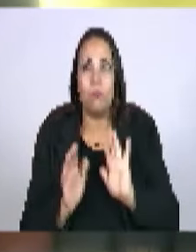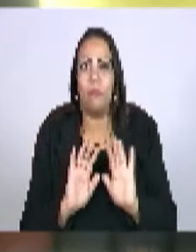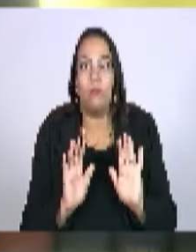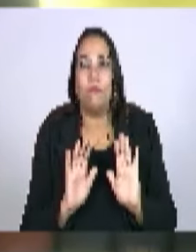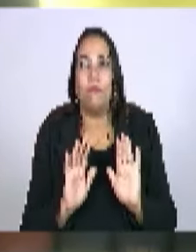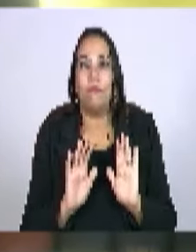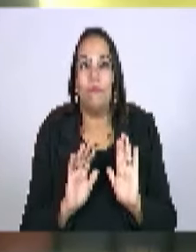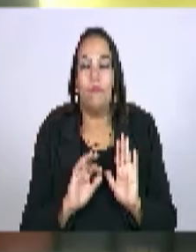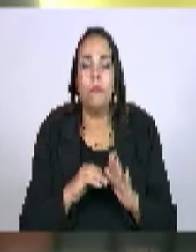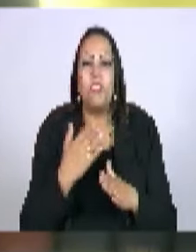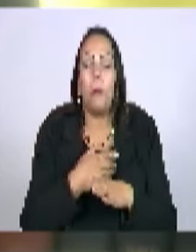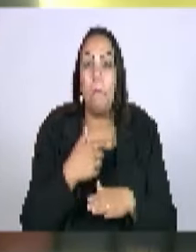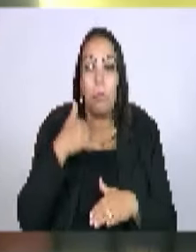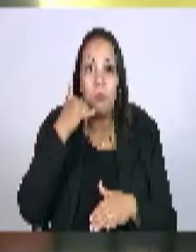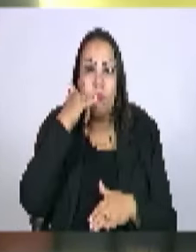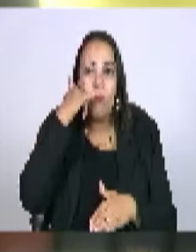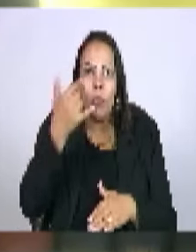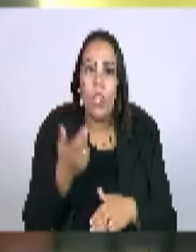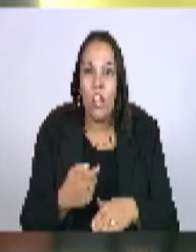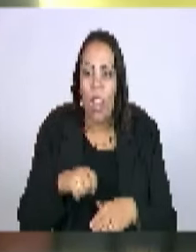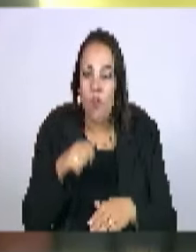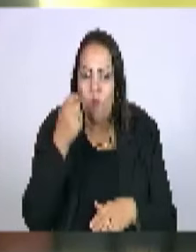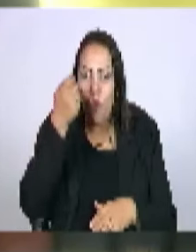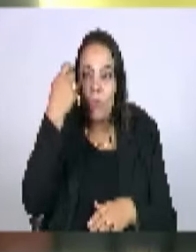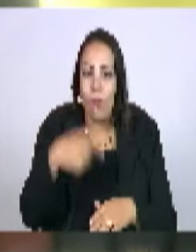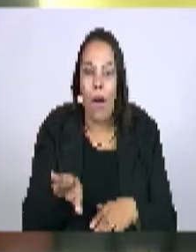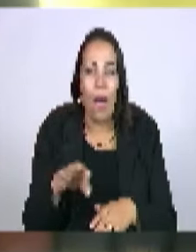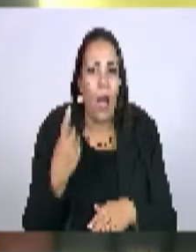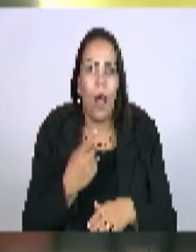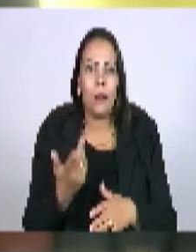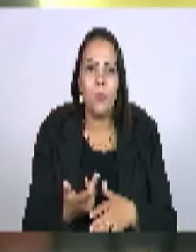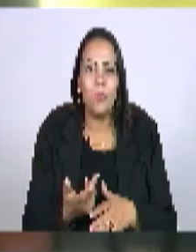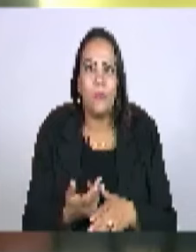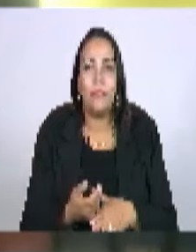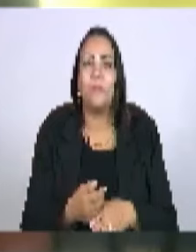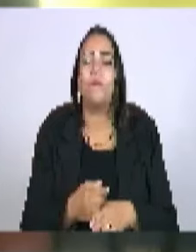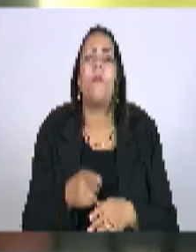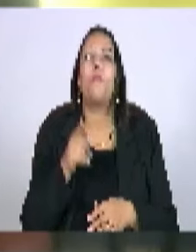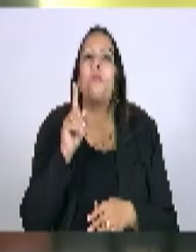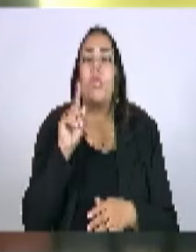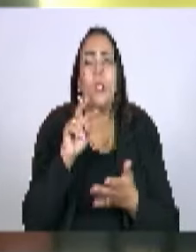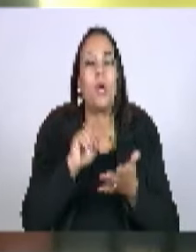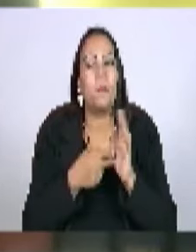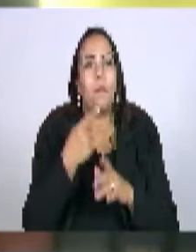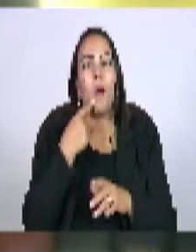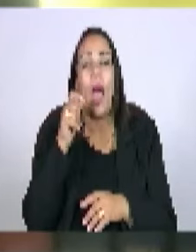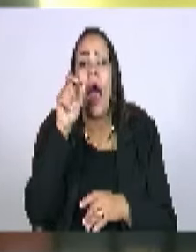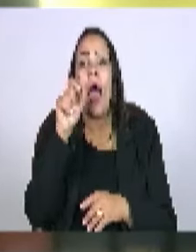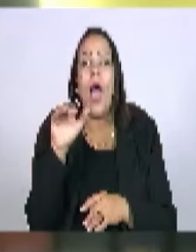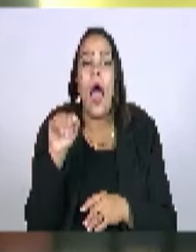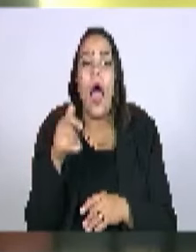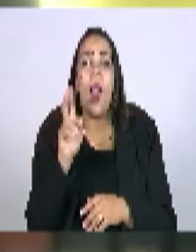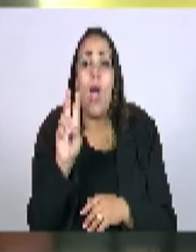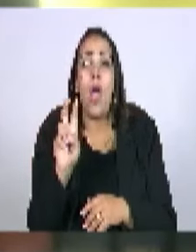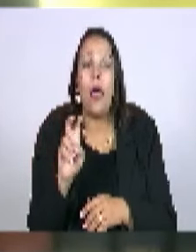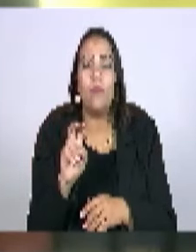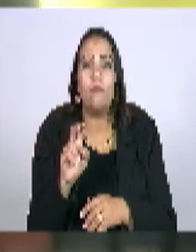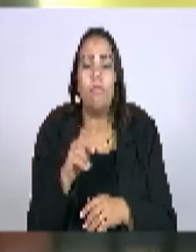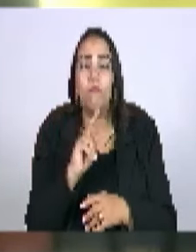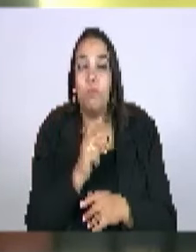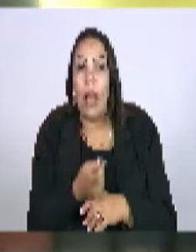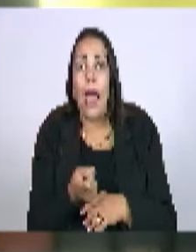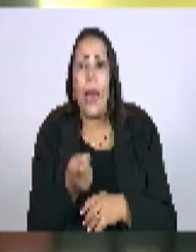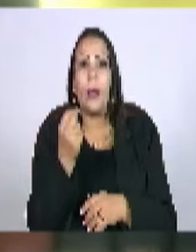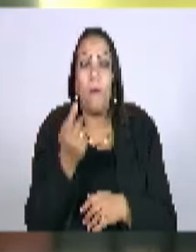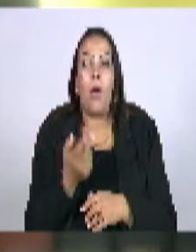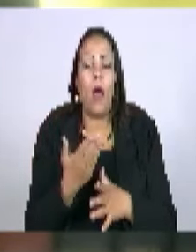ما بقاش غالي قوي زي زمان يعني فطبعا حاله غريبه جدا ان انت